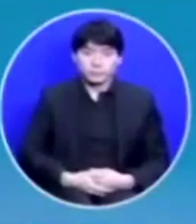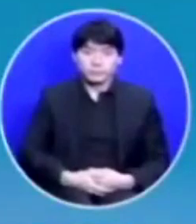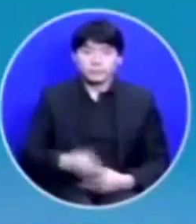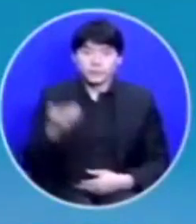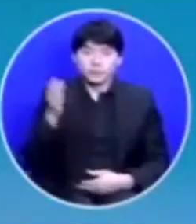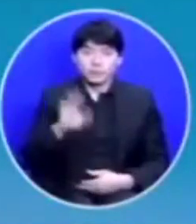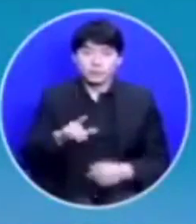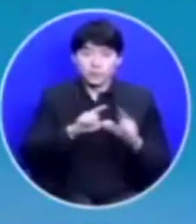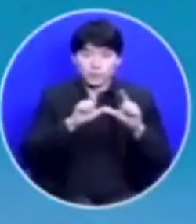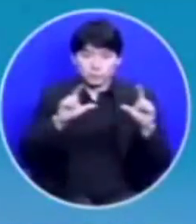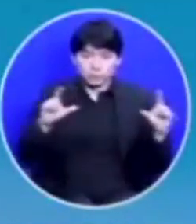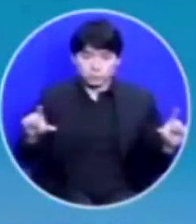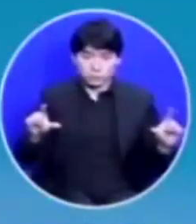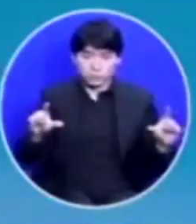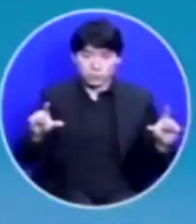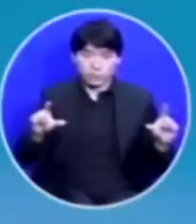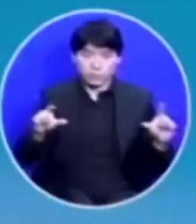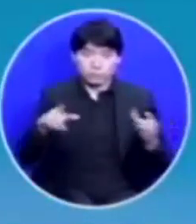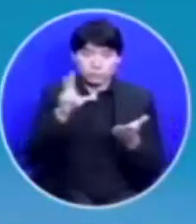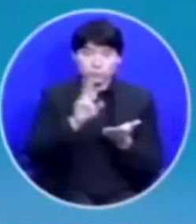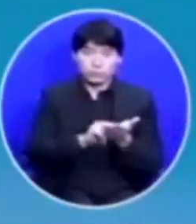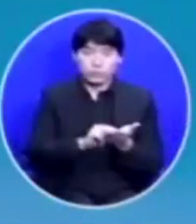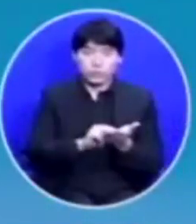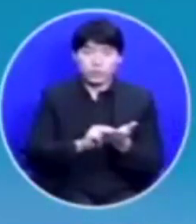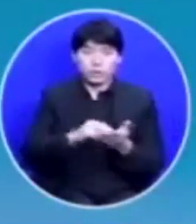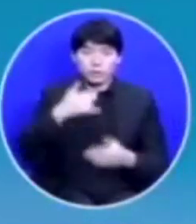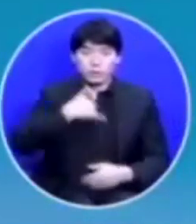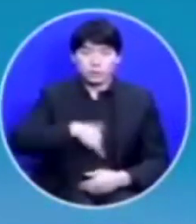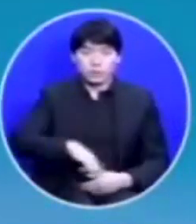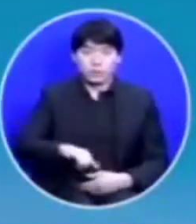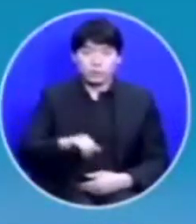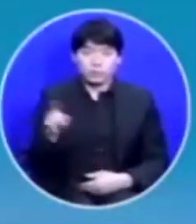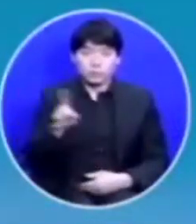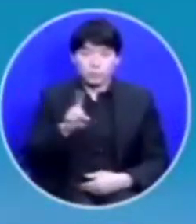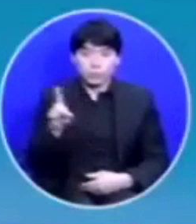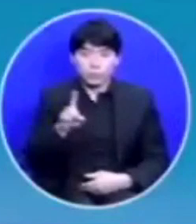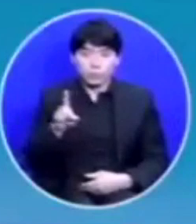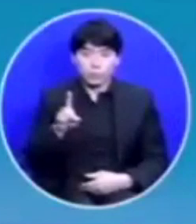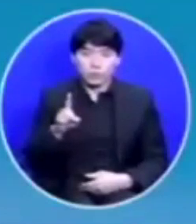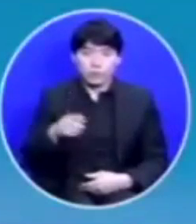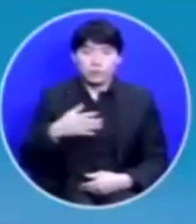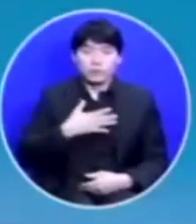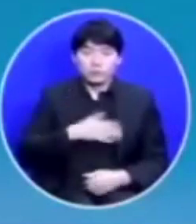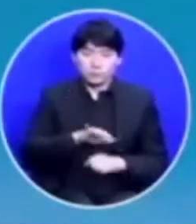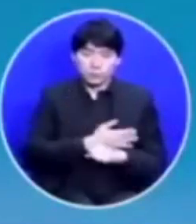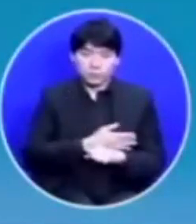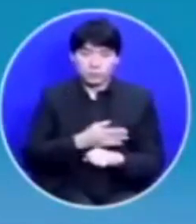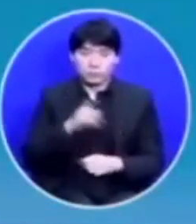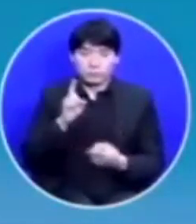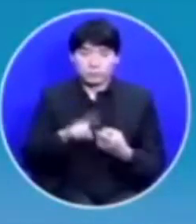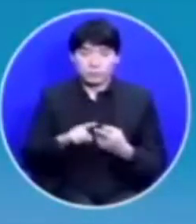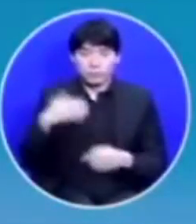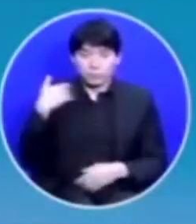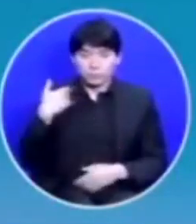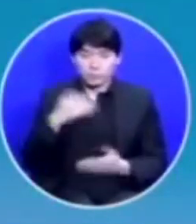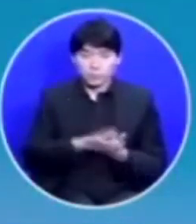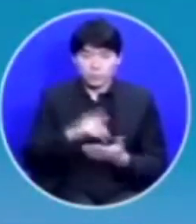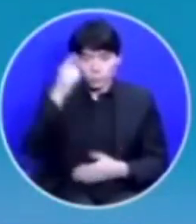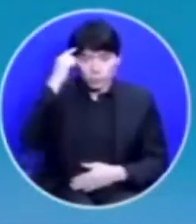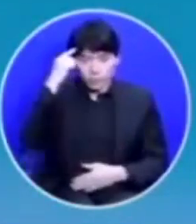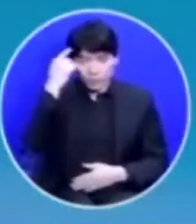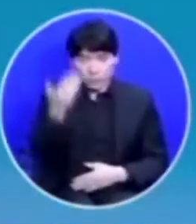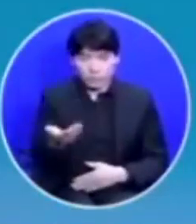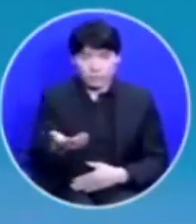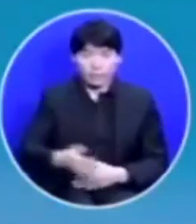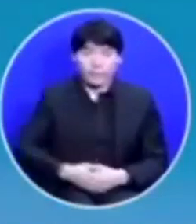그런데 대부분 문제가 있는 자녀들은 자기가 잘못하고 있는 것을 모릅니다 왜 그렇죠